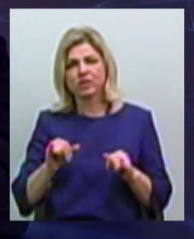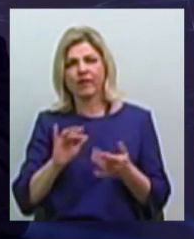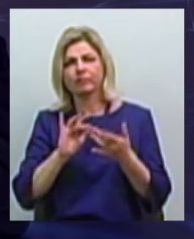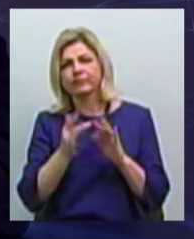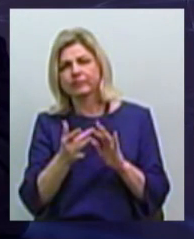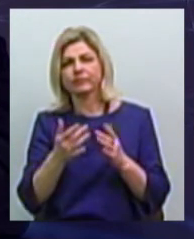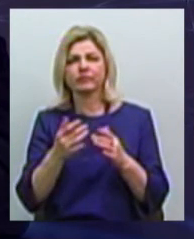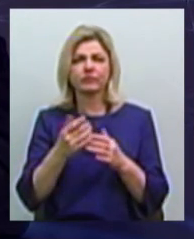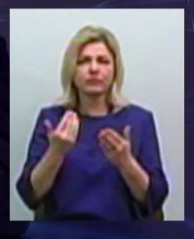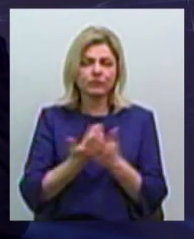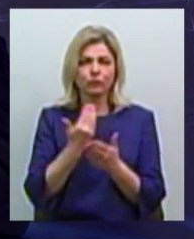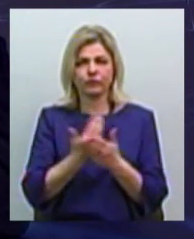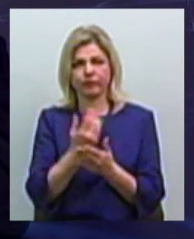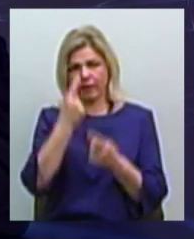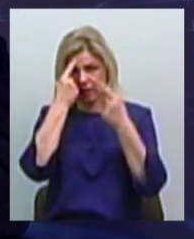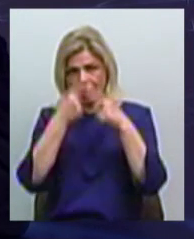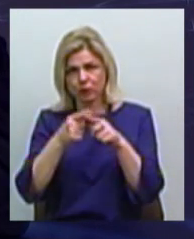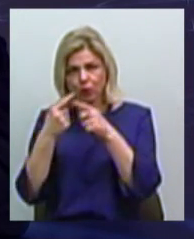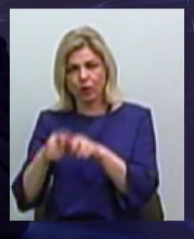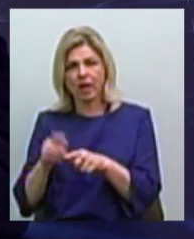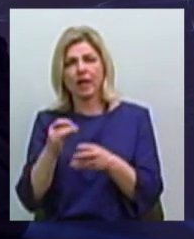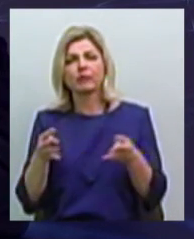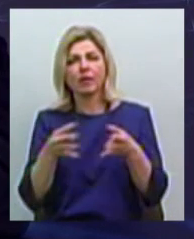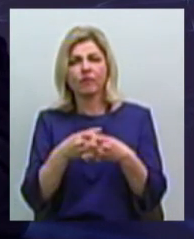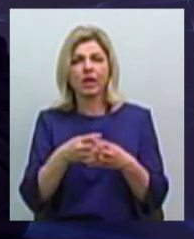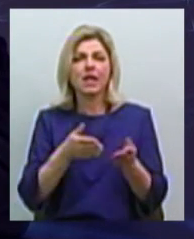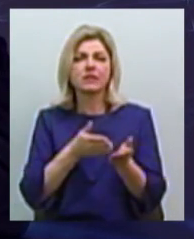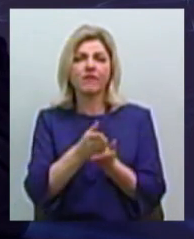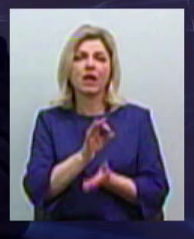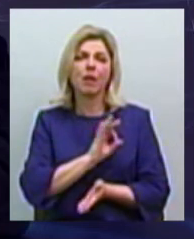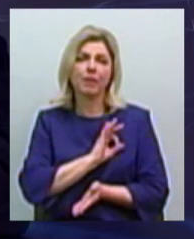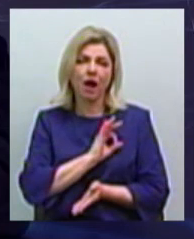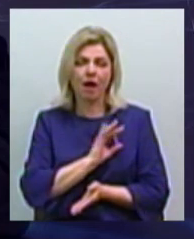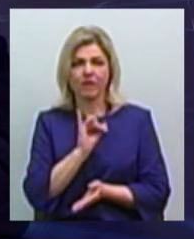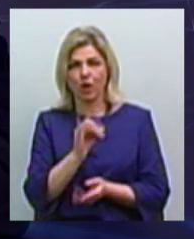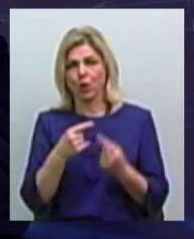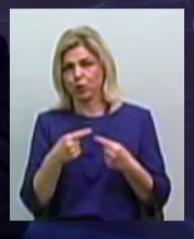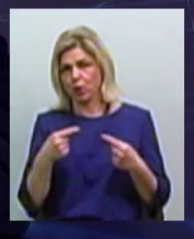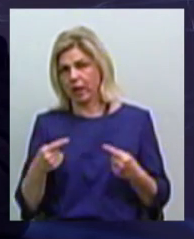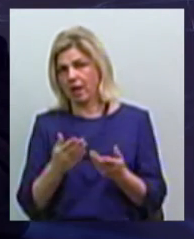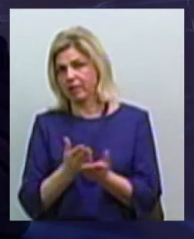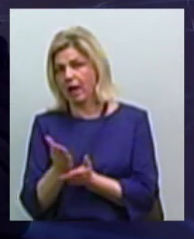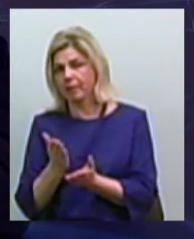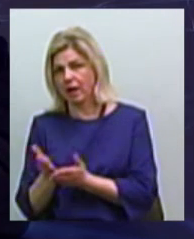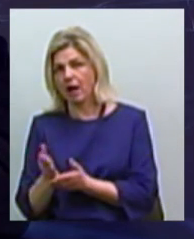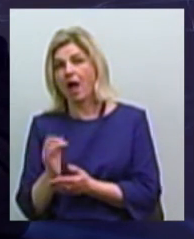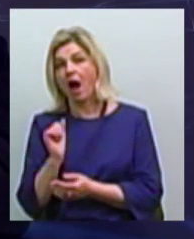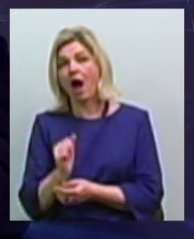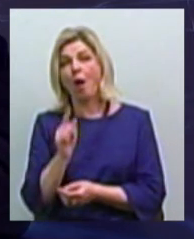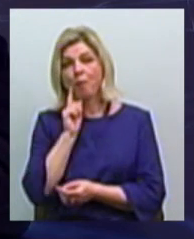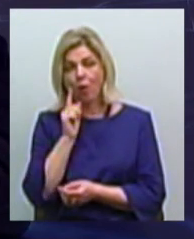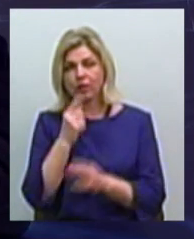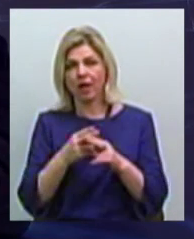технологій, в тому числі і переплетіння сфери права з інноваціями. І тому хто, як не молодь, може бути рушієм ось